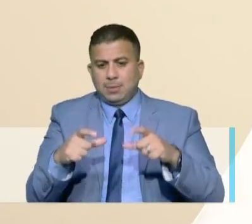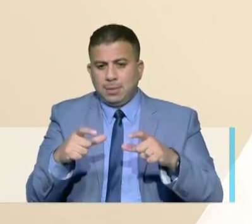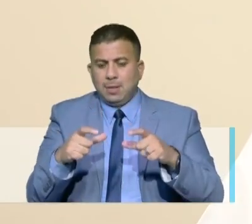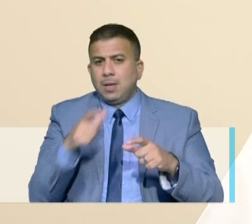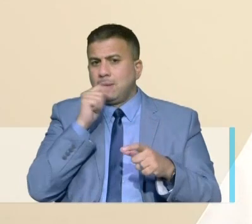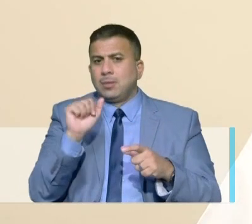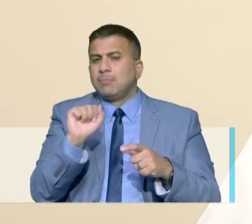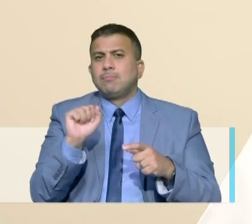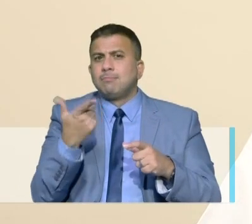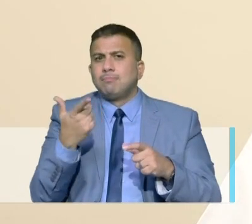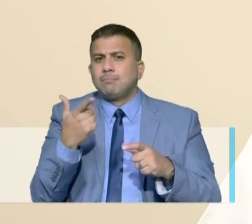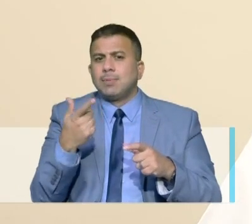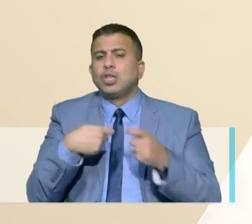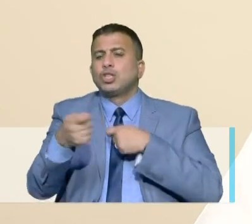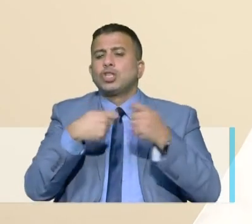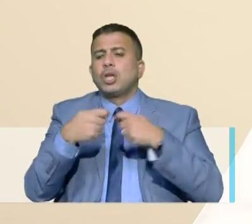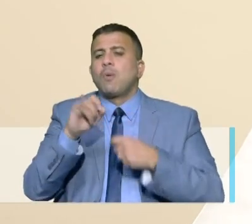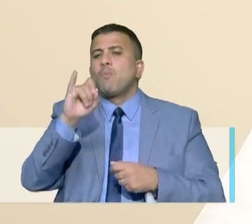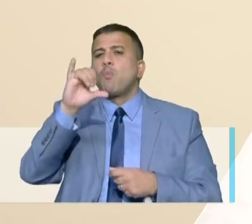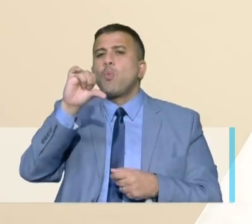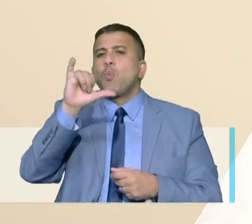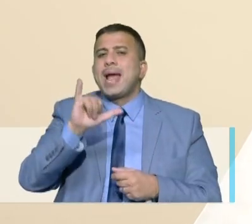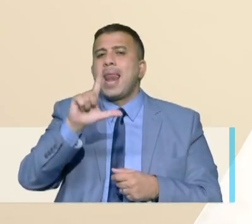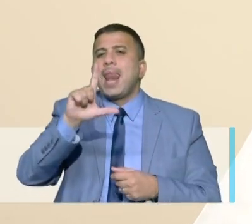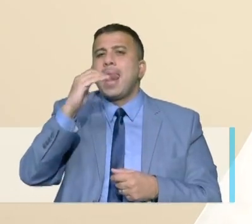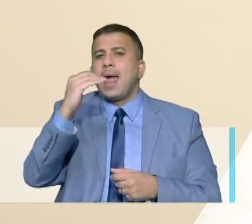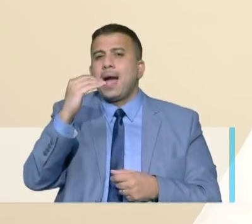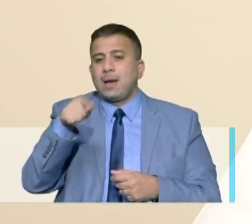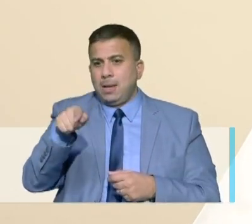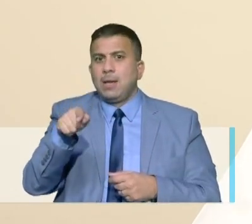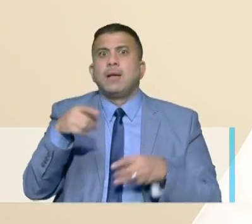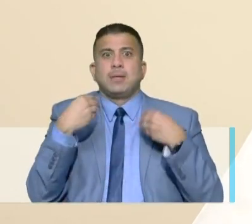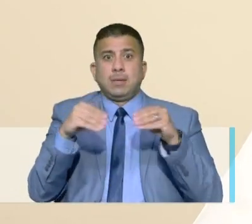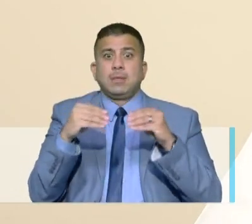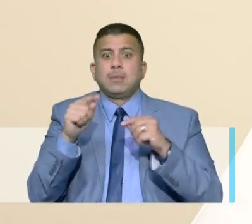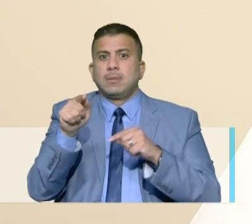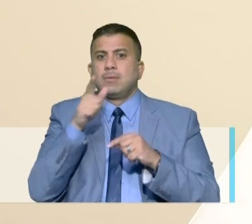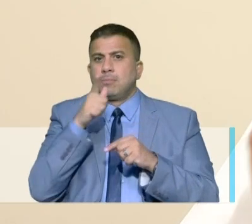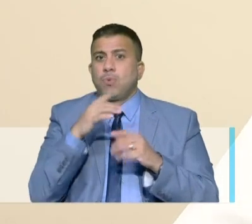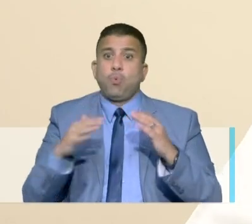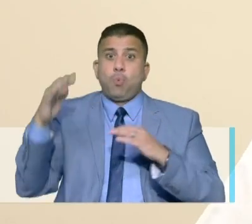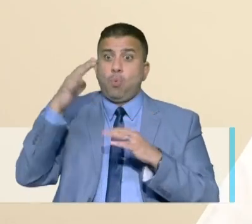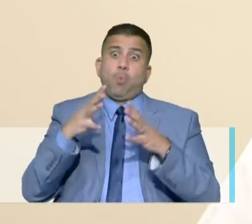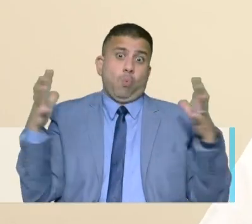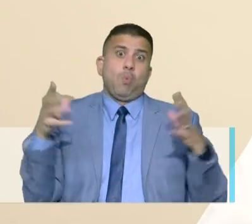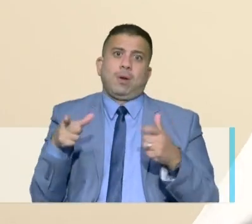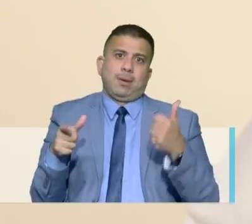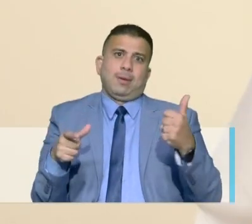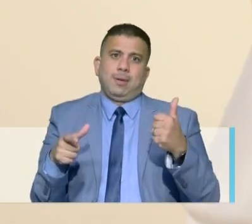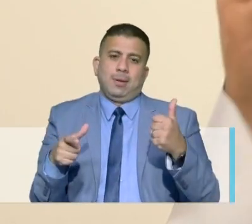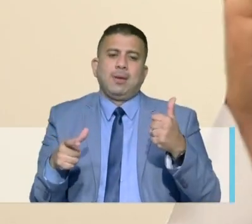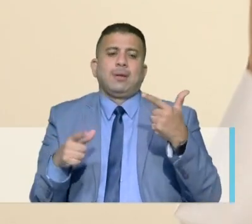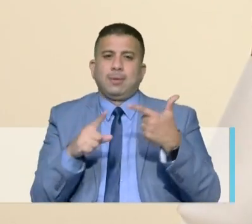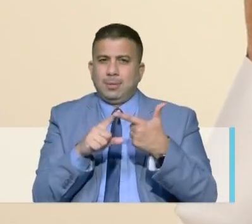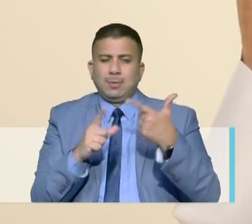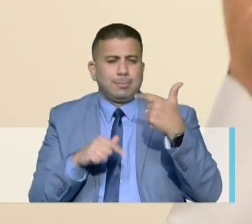تركزه كان على منطقه تجاريه مويلح كنسبه اساسيه او نسبه الاسد تليها بعض المناطق الاخرى كانت